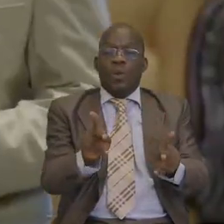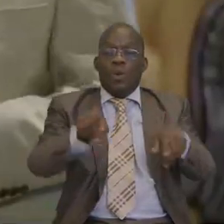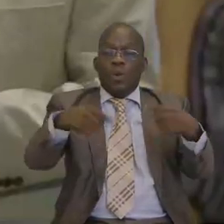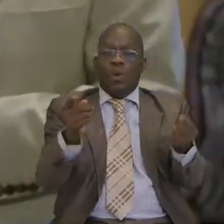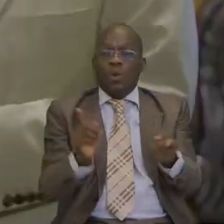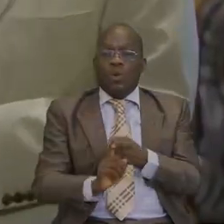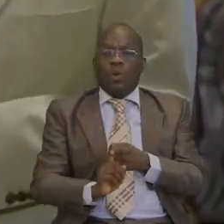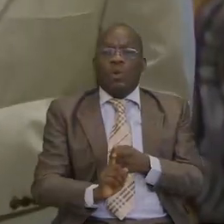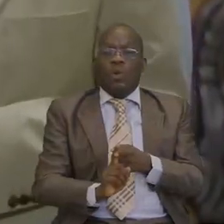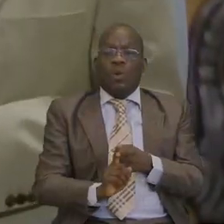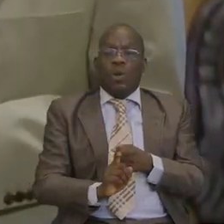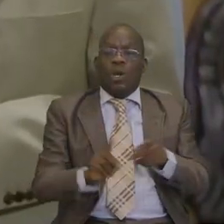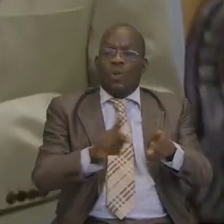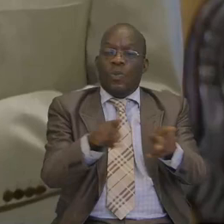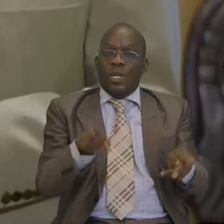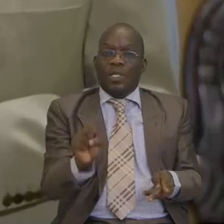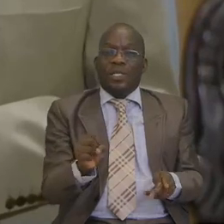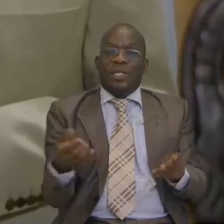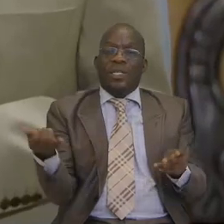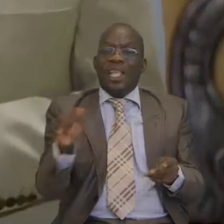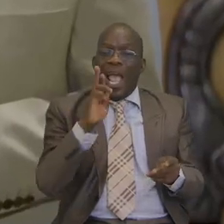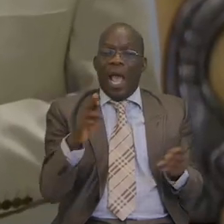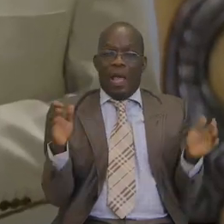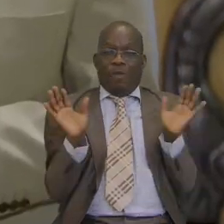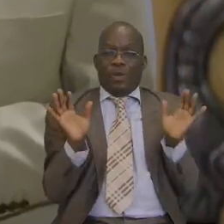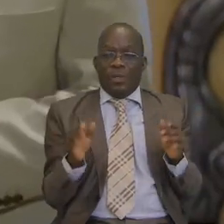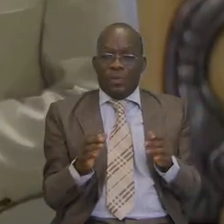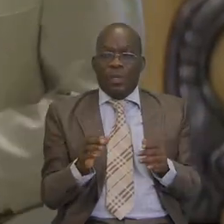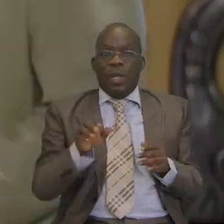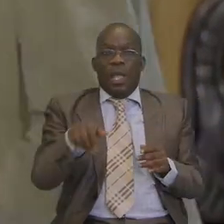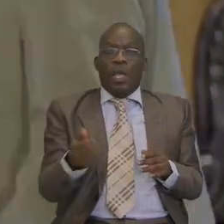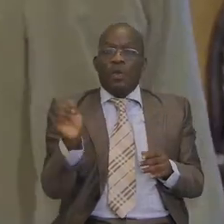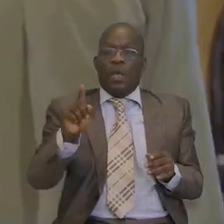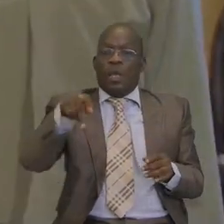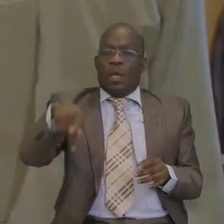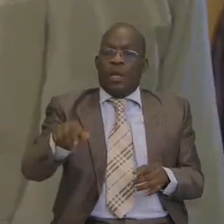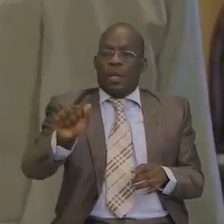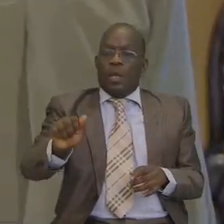des lieux et il n'y a pas de tremblement. Là où l'apôtre partout Paul allait,